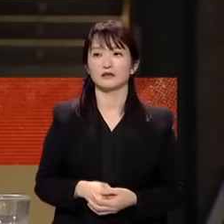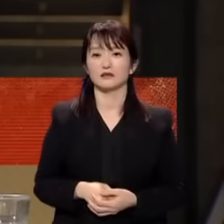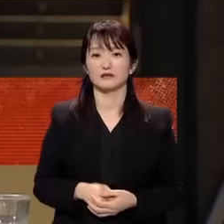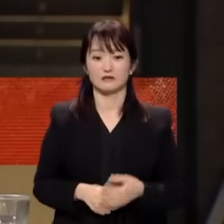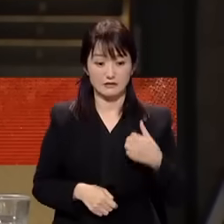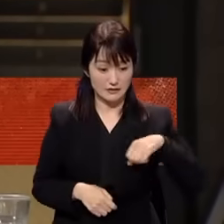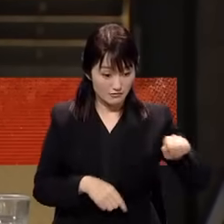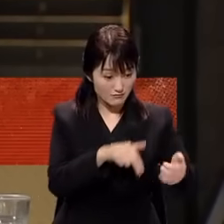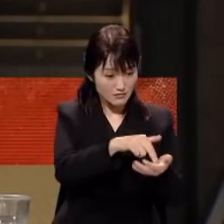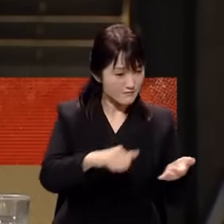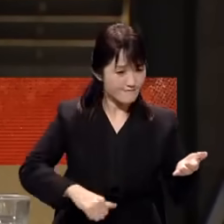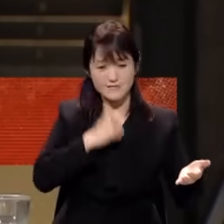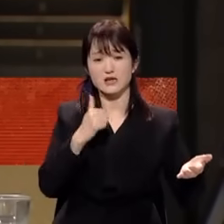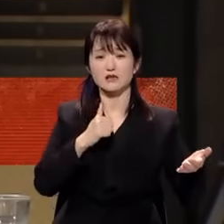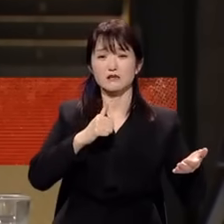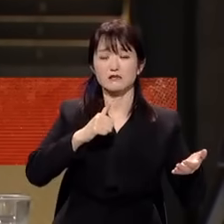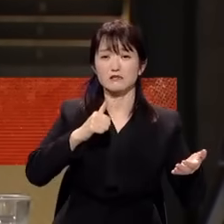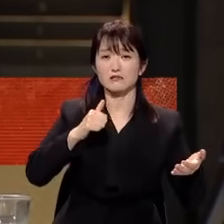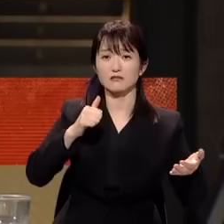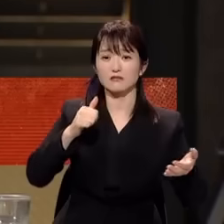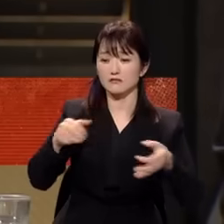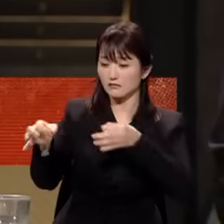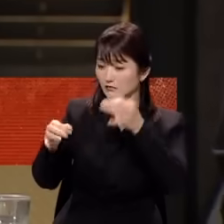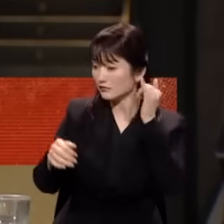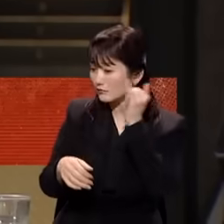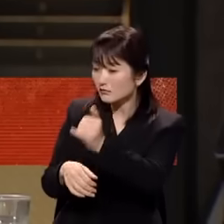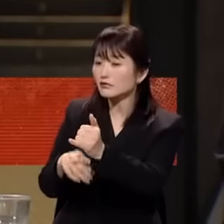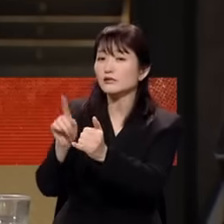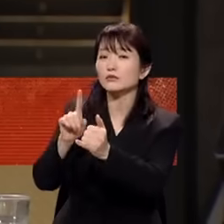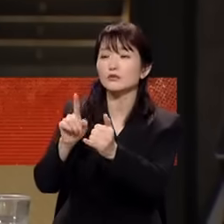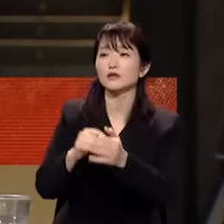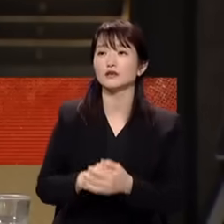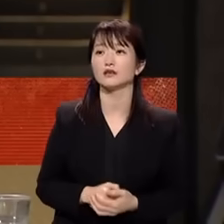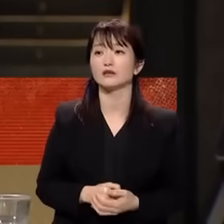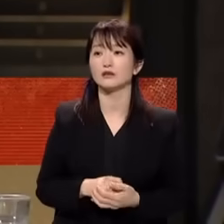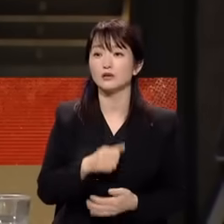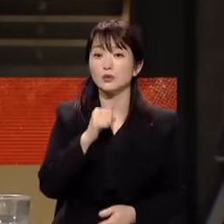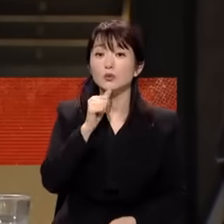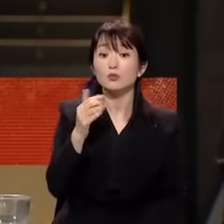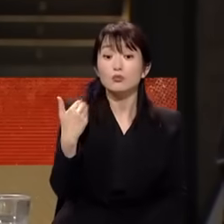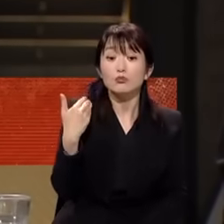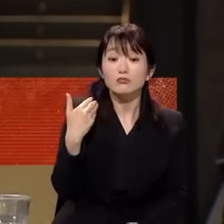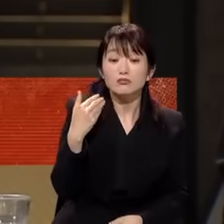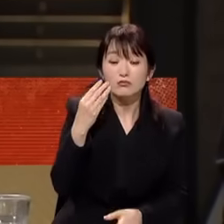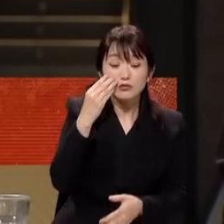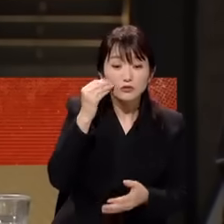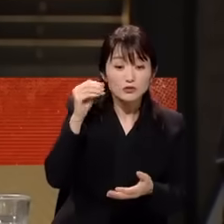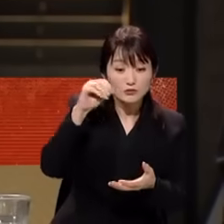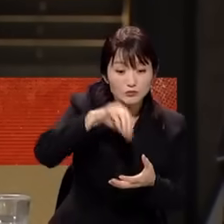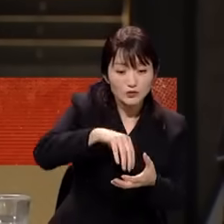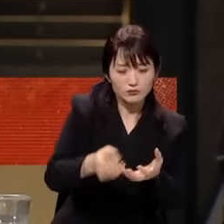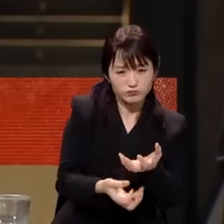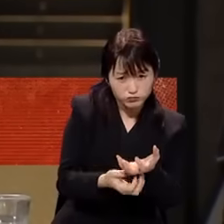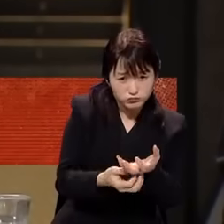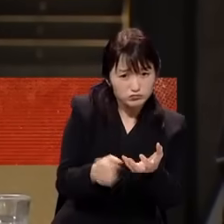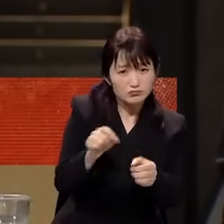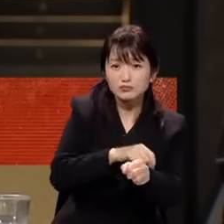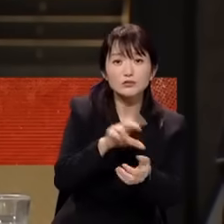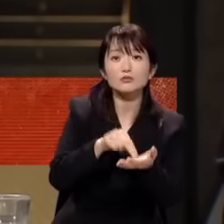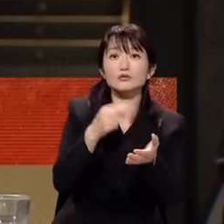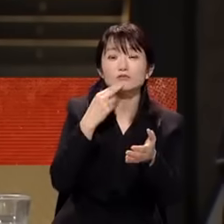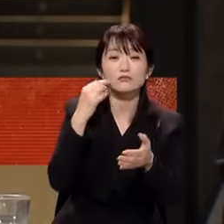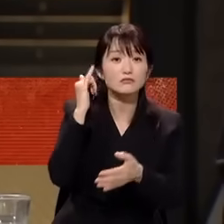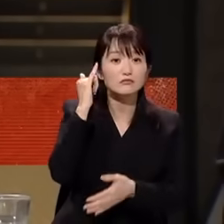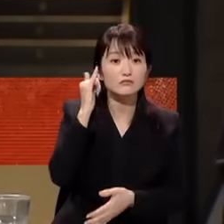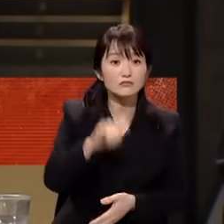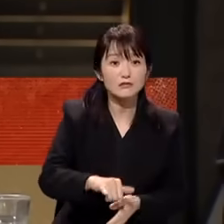나셨겠죠. 화나죠. 그래서 바로 연락을 했어요. 이거 뭐냐? 그랬더니 뭐냐 했더니 5분 전에도 튀겨서 나갔는데요. 별 문제 없었습니다. 그리고 끊었다고 합니다. 그래서